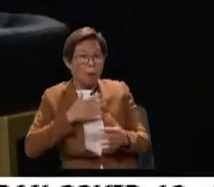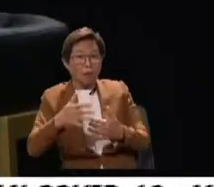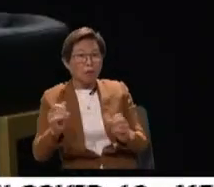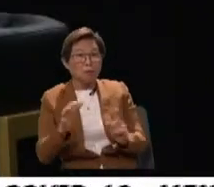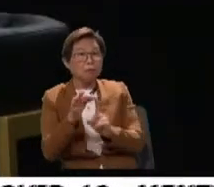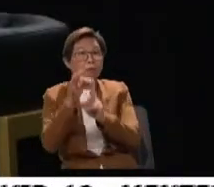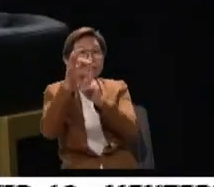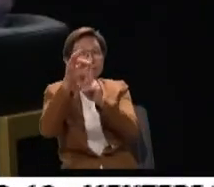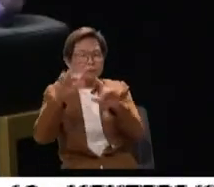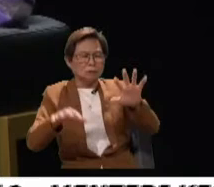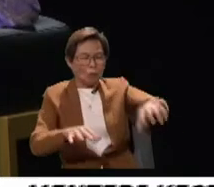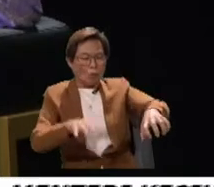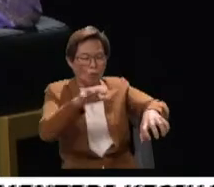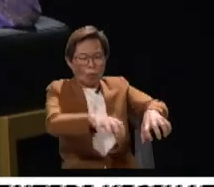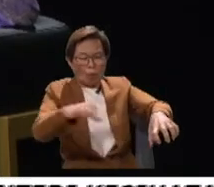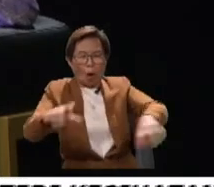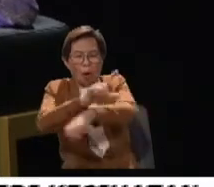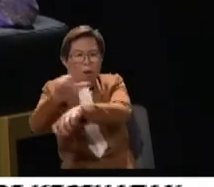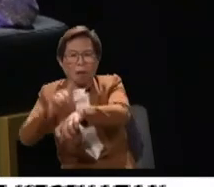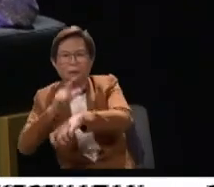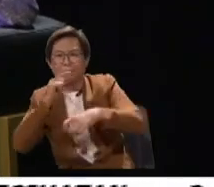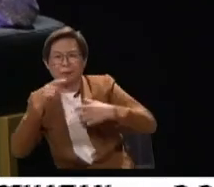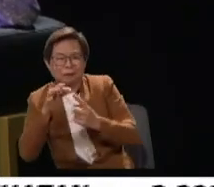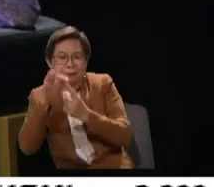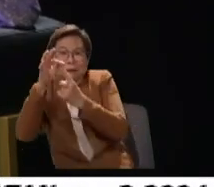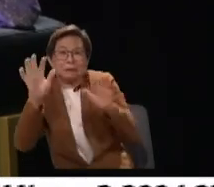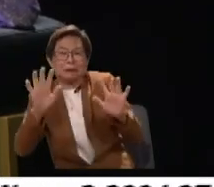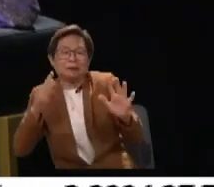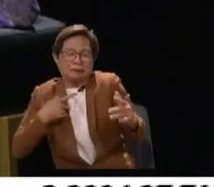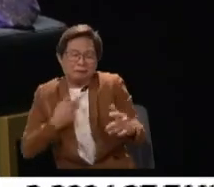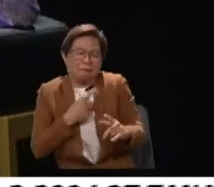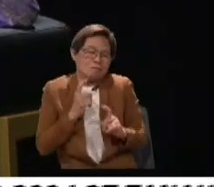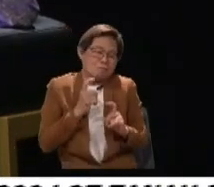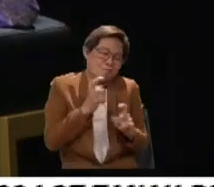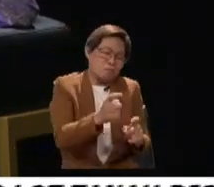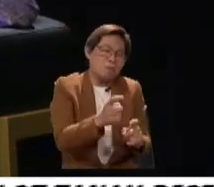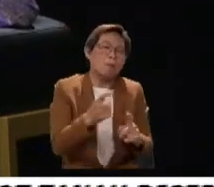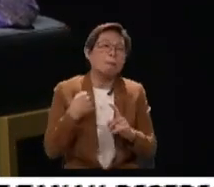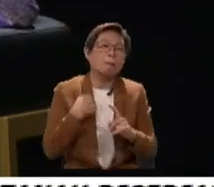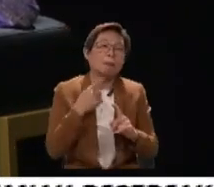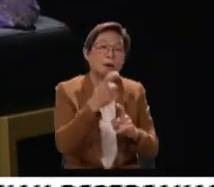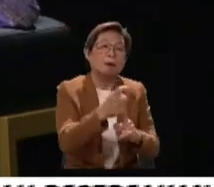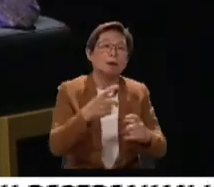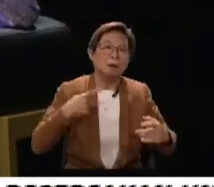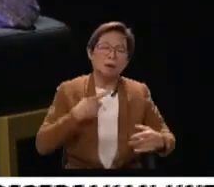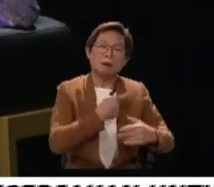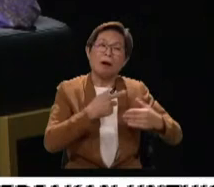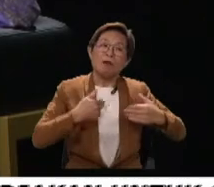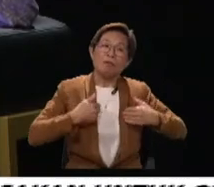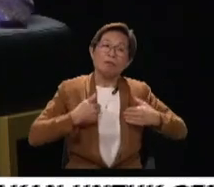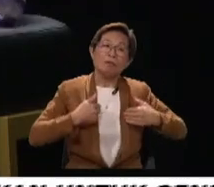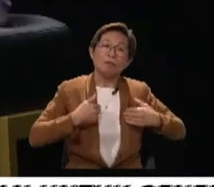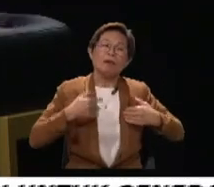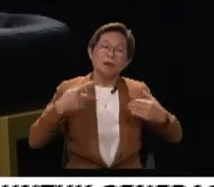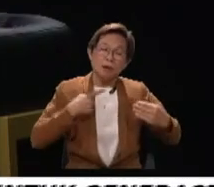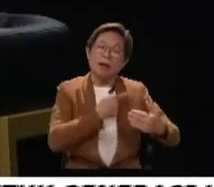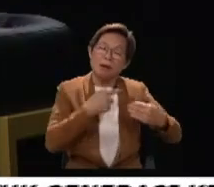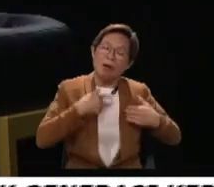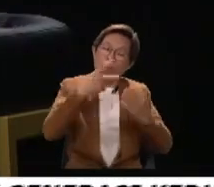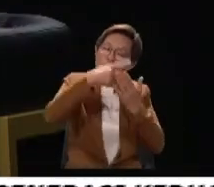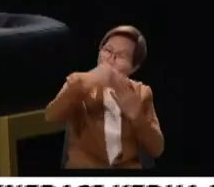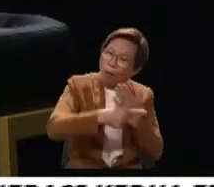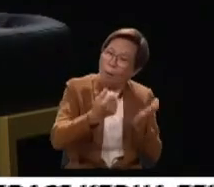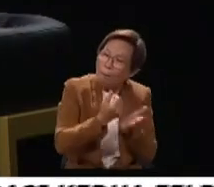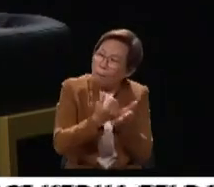spesifik kawasan ladang er jadi kita akan beri mereka dan kita ada juga er program-program bantuan ya